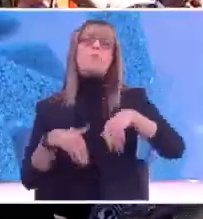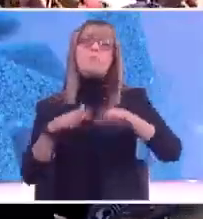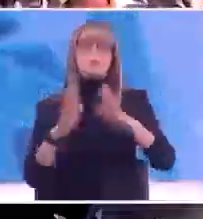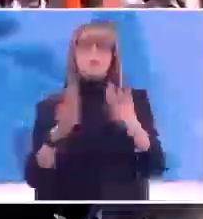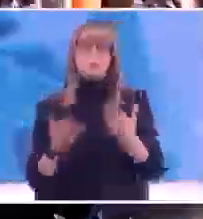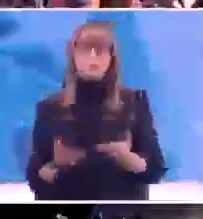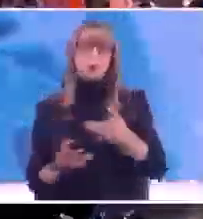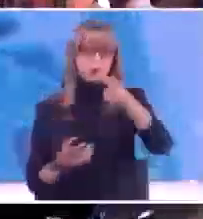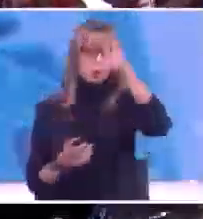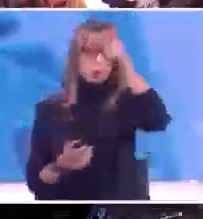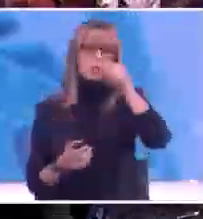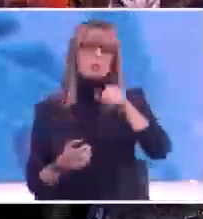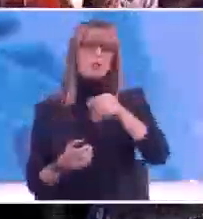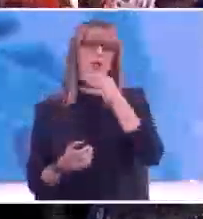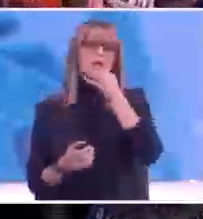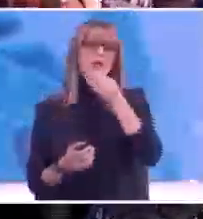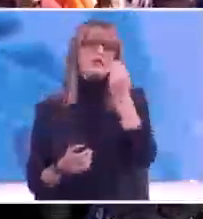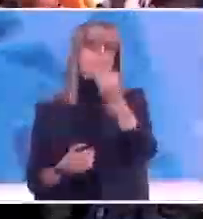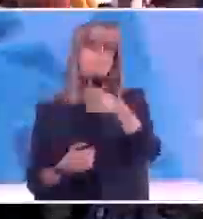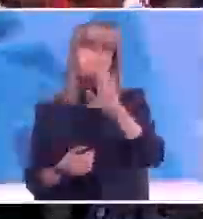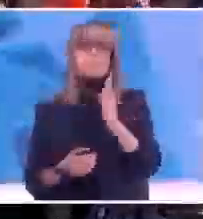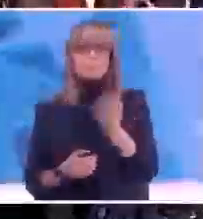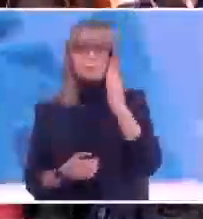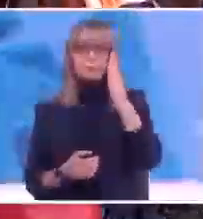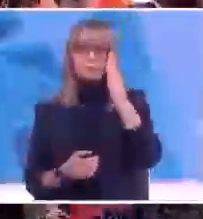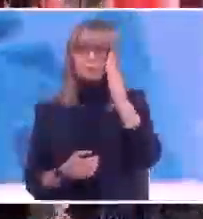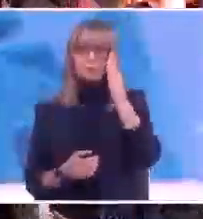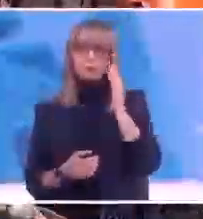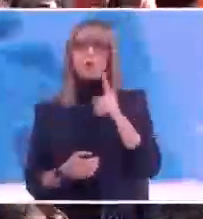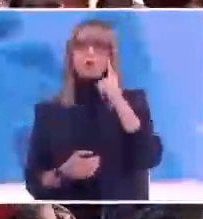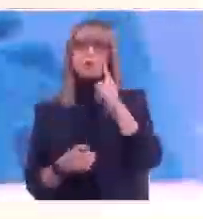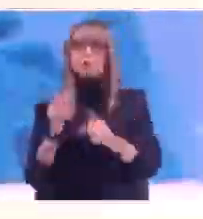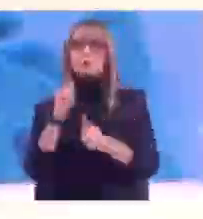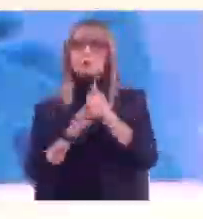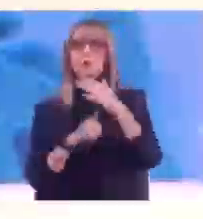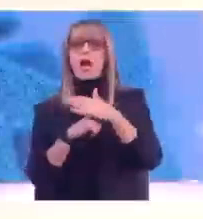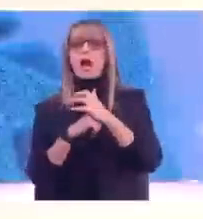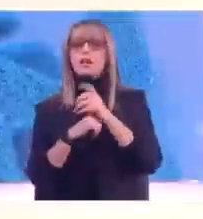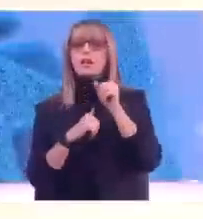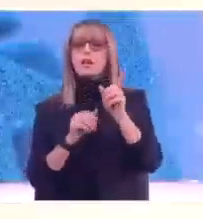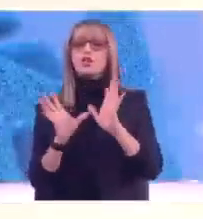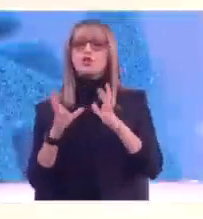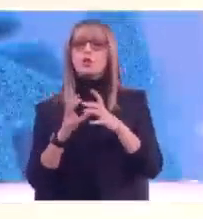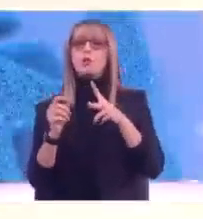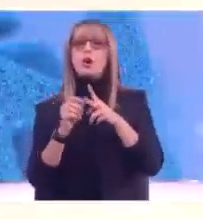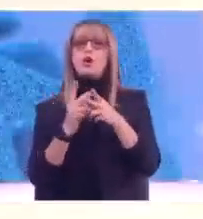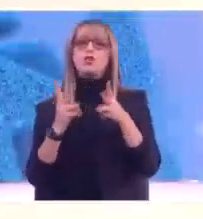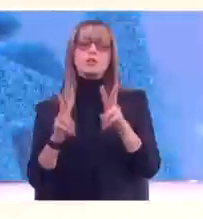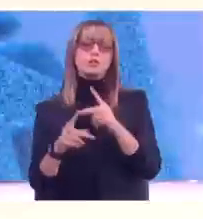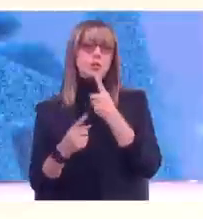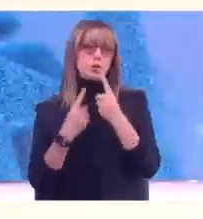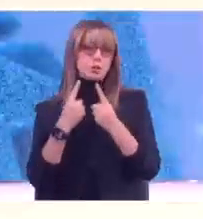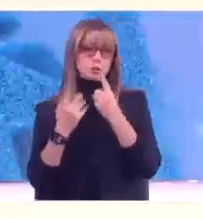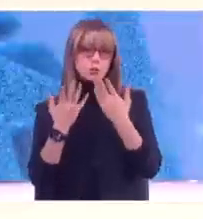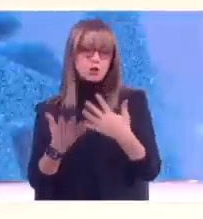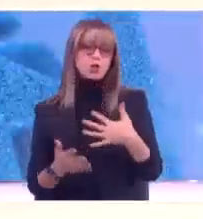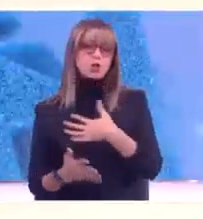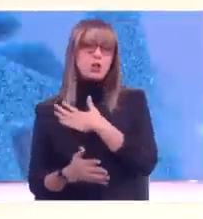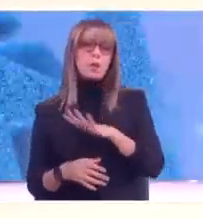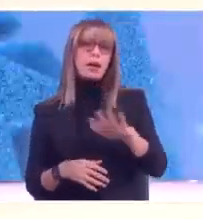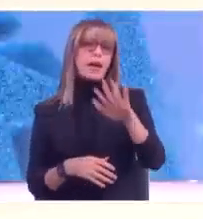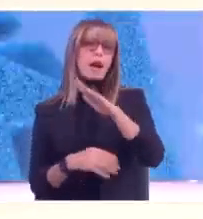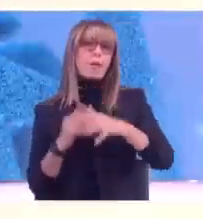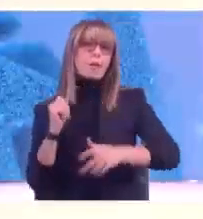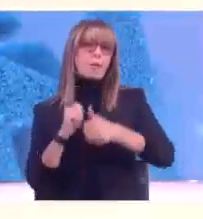yapamayacaksınız. Türkiye bunu size yaptırmayacak. Cumhurbaşkanı Antalya'da toplu açılış töreninde konuştu. CHP Genel